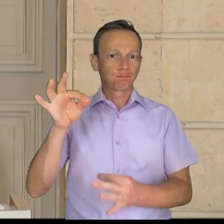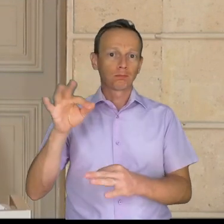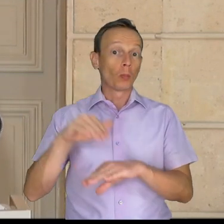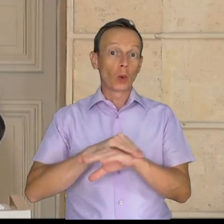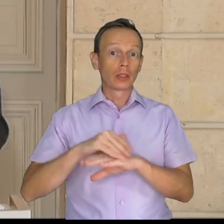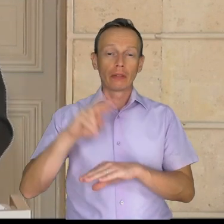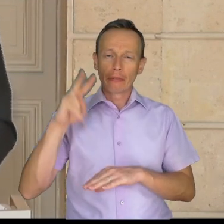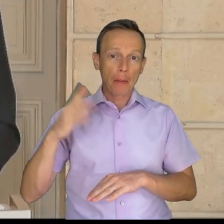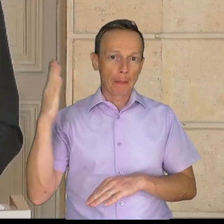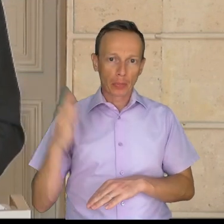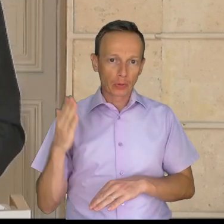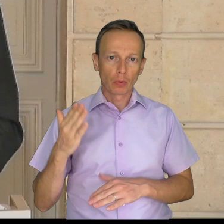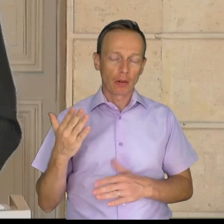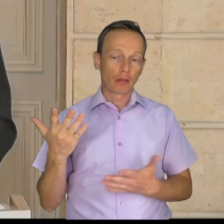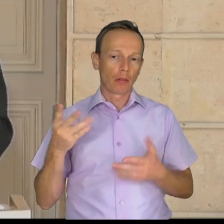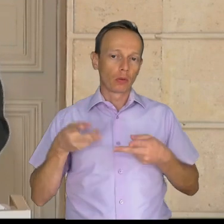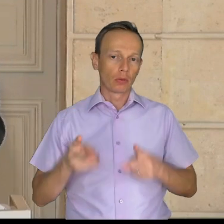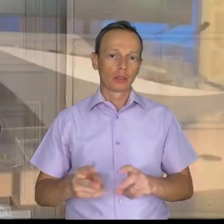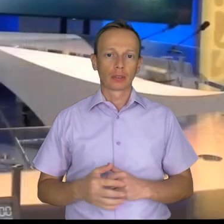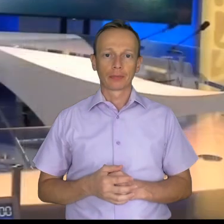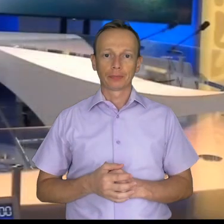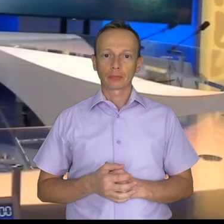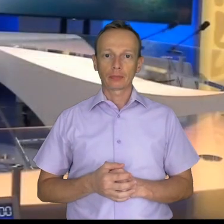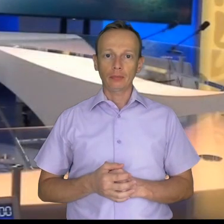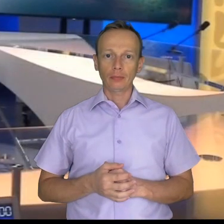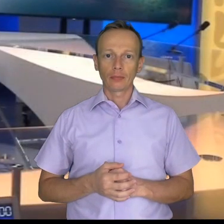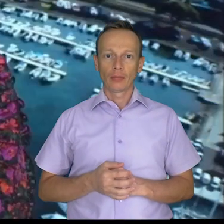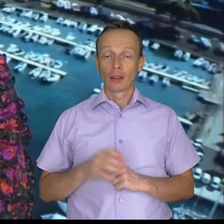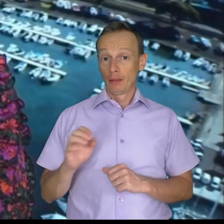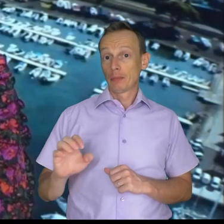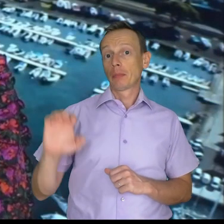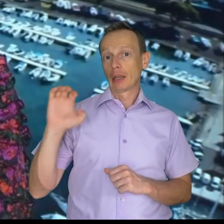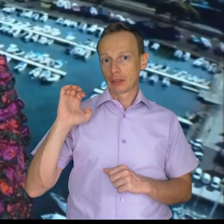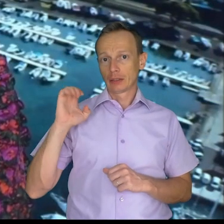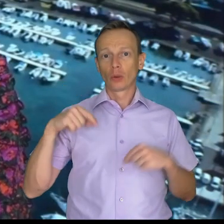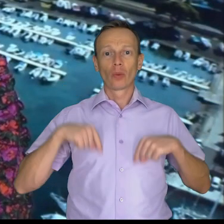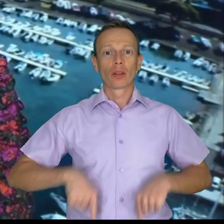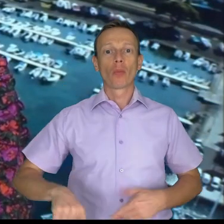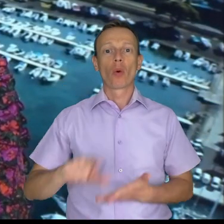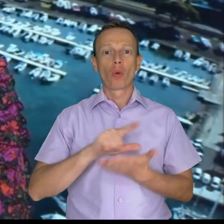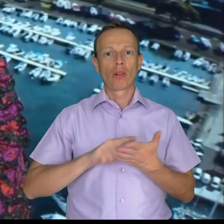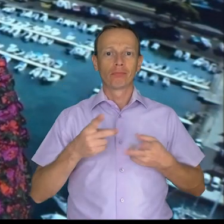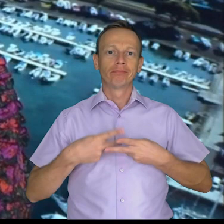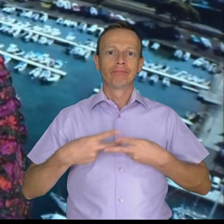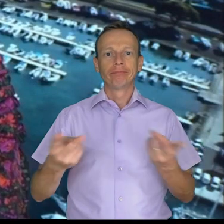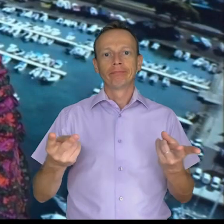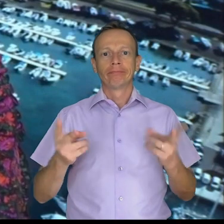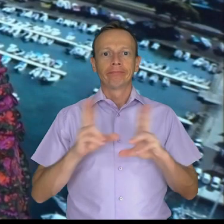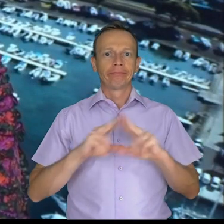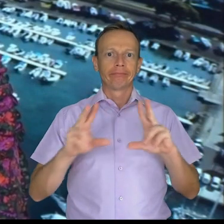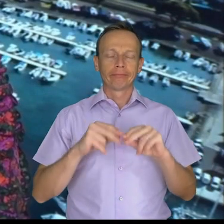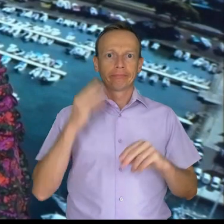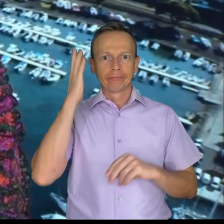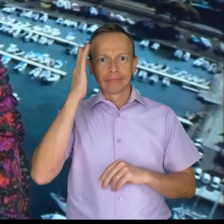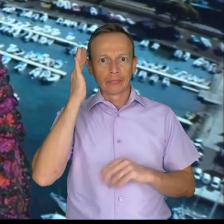la production de motifs impérieux. Dans un communiqué diffusé mercredi, le gouvernement local faisait part